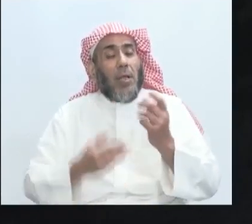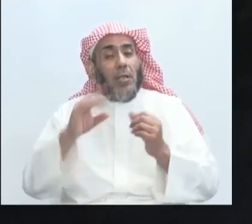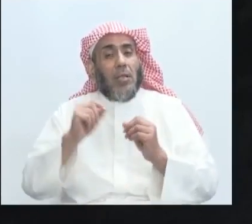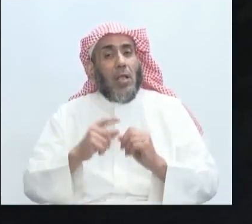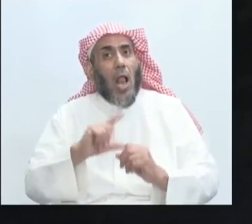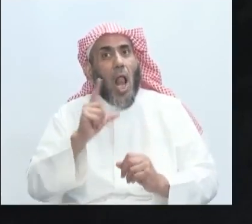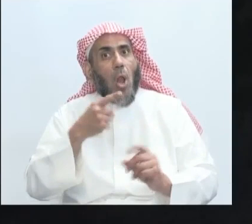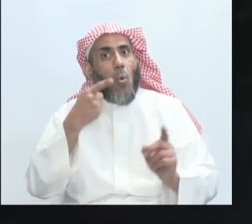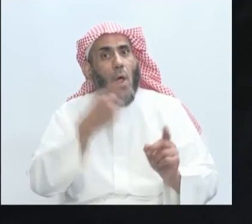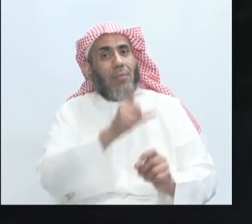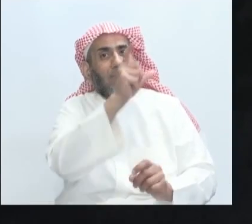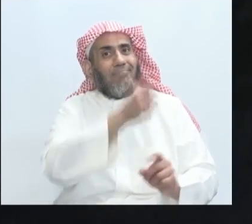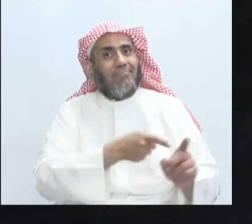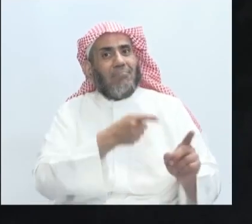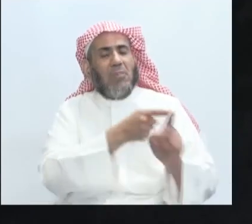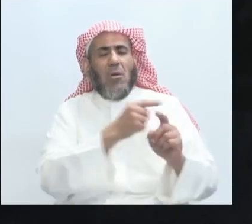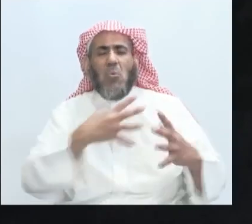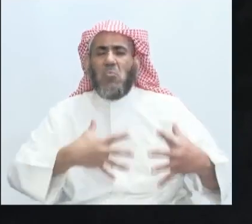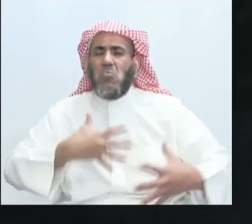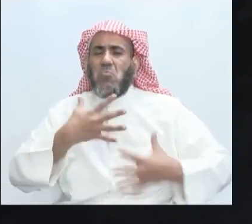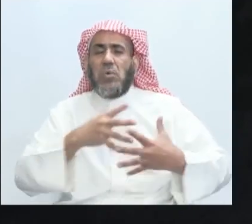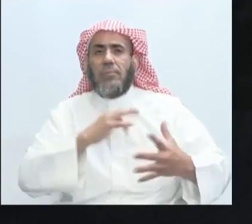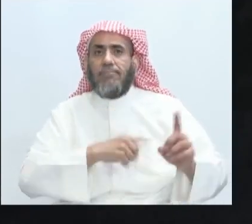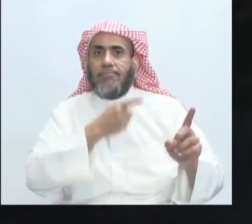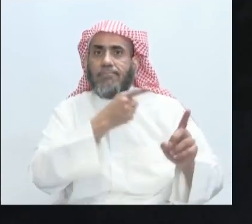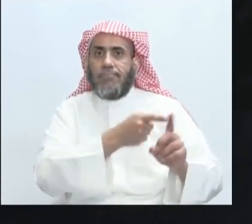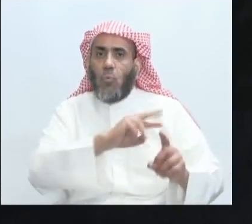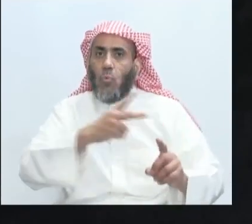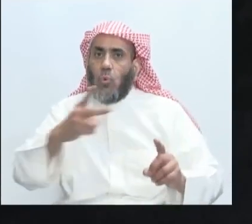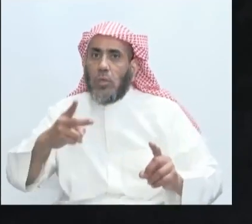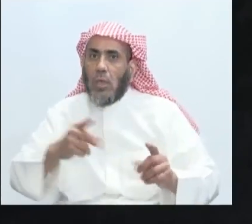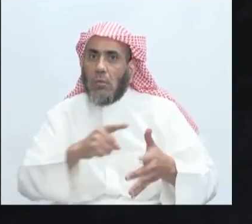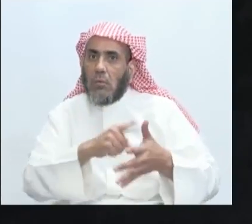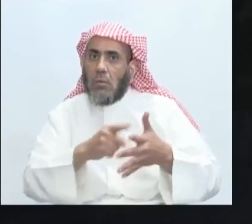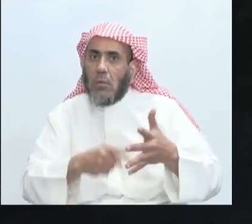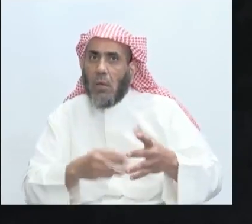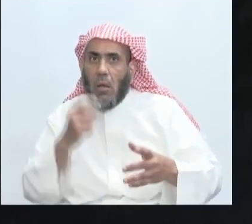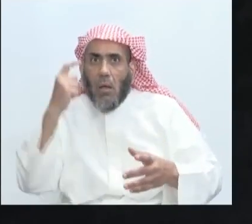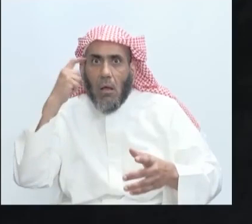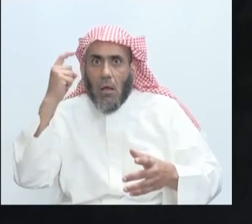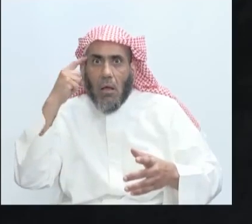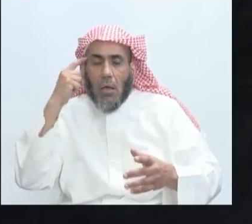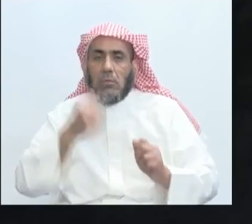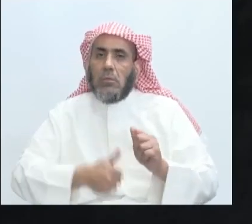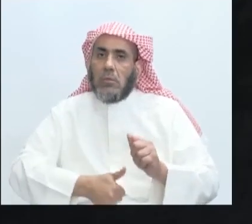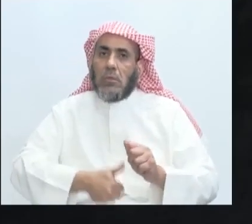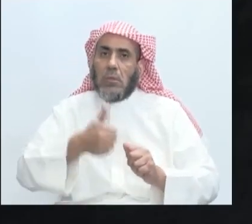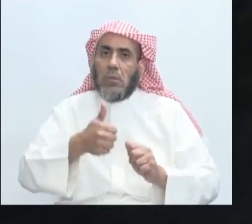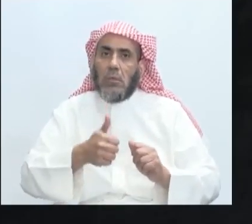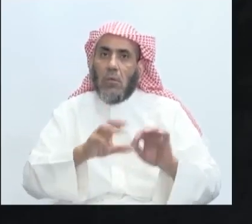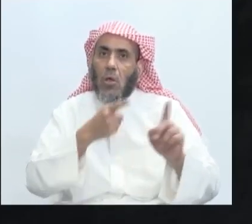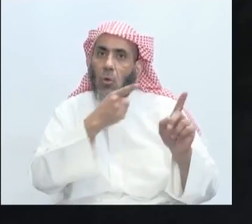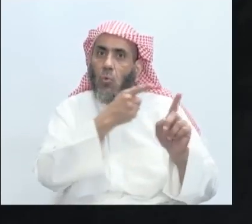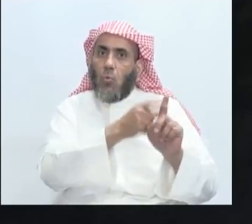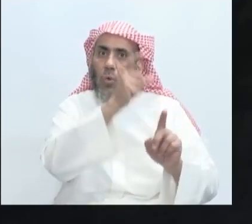نطلق على هذا الشخص مضطربا نفسيا هناك عده نقاط من خلالها نستطيع ان